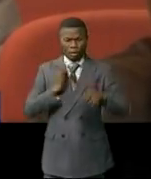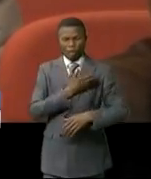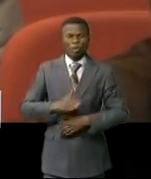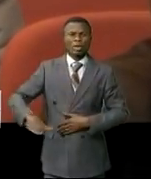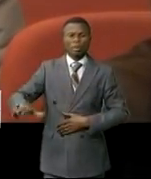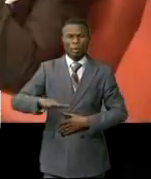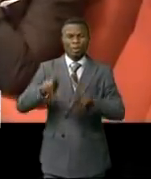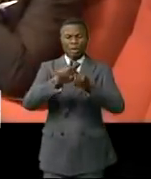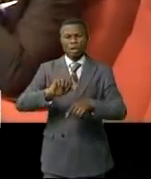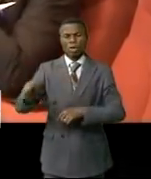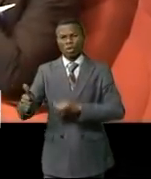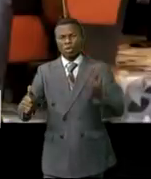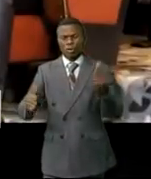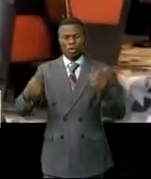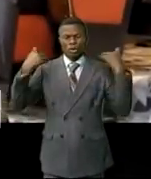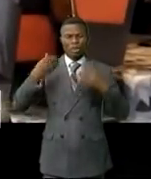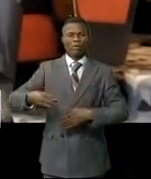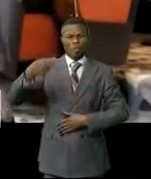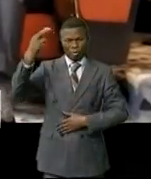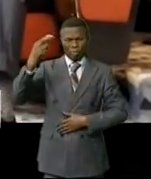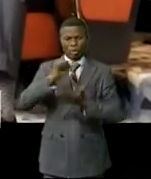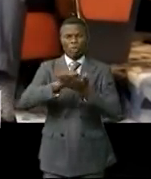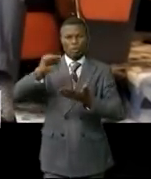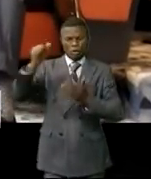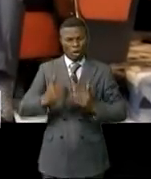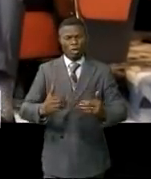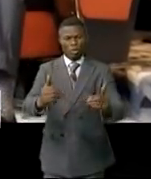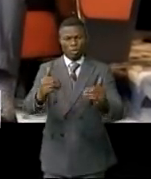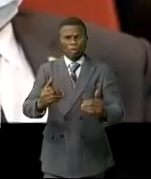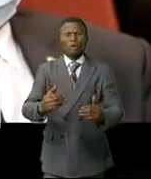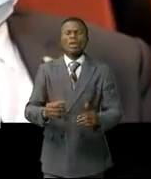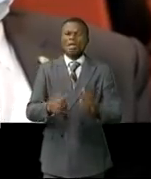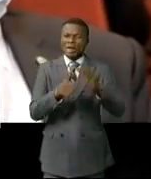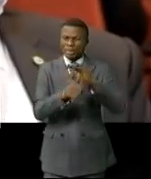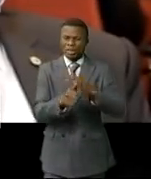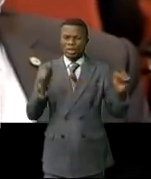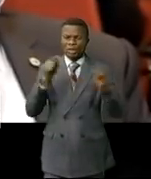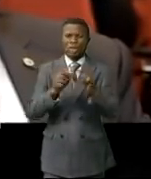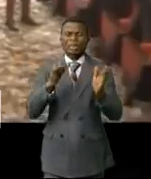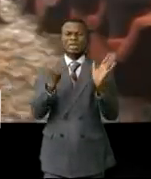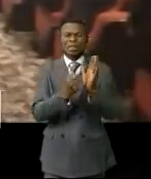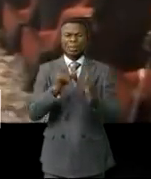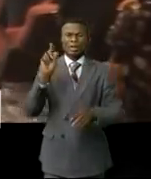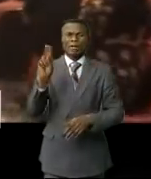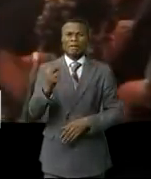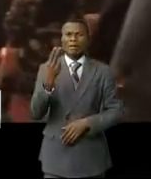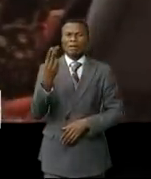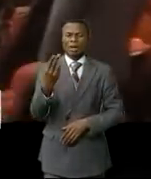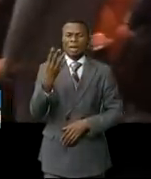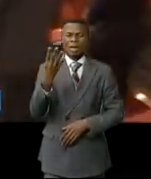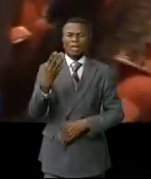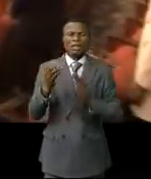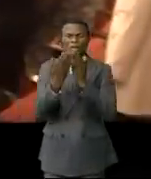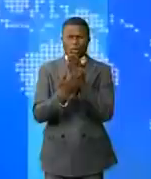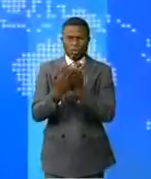République et autres personnalités. Ce séminaire va se poursuivre à huis clos jusqu'au samedi 24 juillet, date qui marque sa